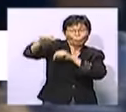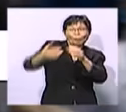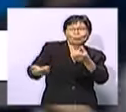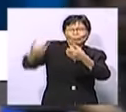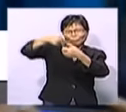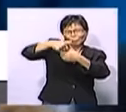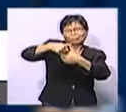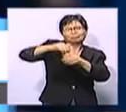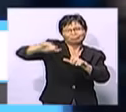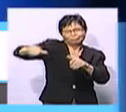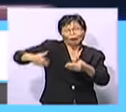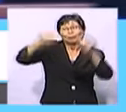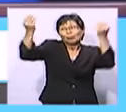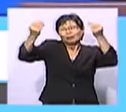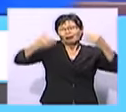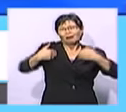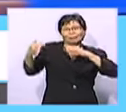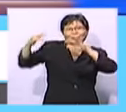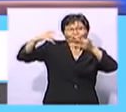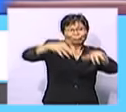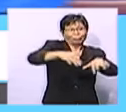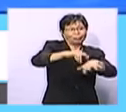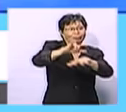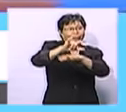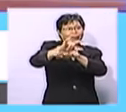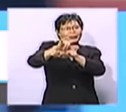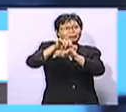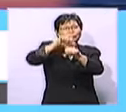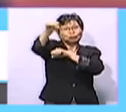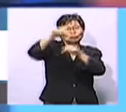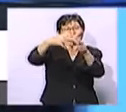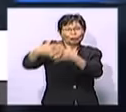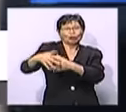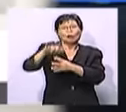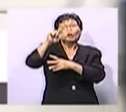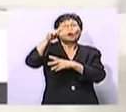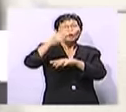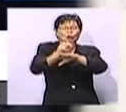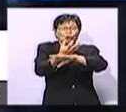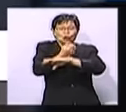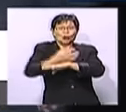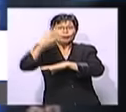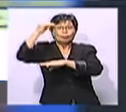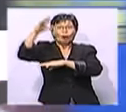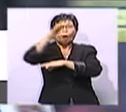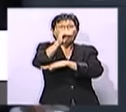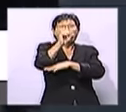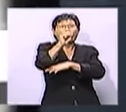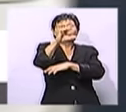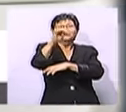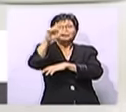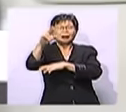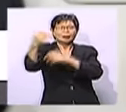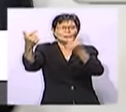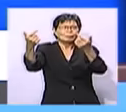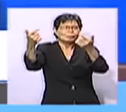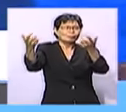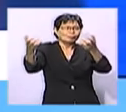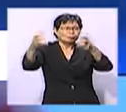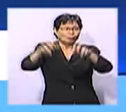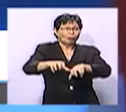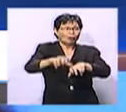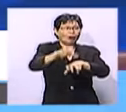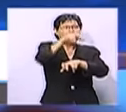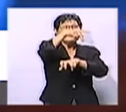bahagian. Majlis turut dihadiri legenda tinju Amerika Syarikat The Golden Boy Oscar De La Hoya. Pertarungan Manny